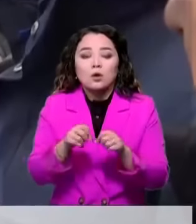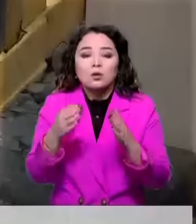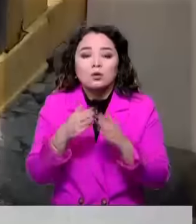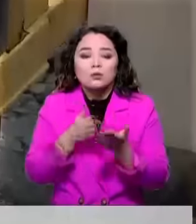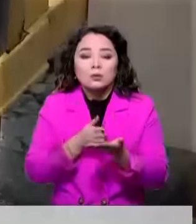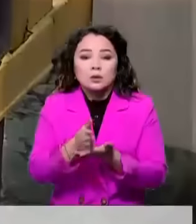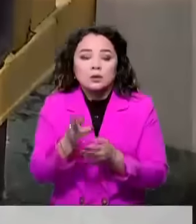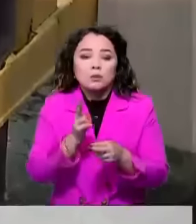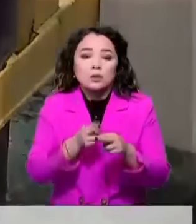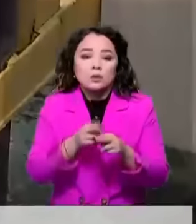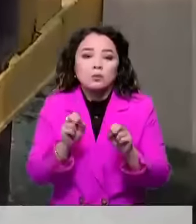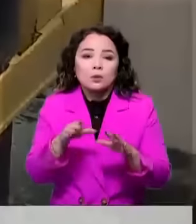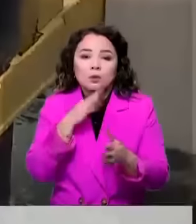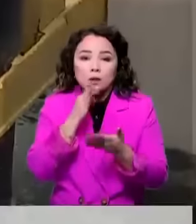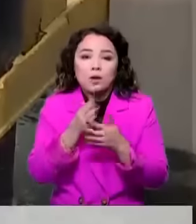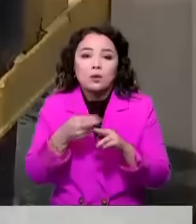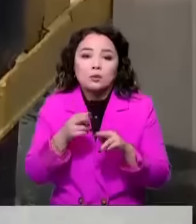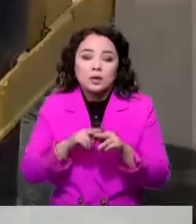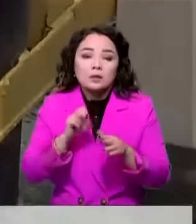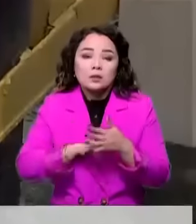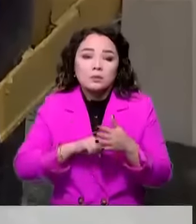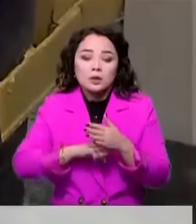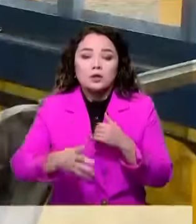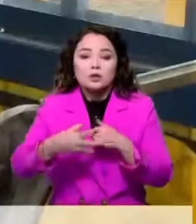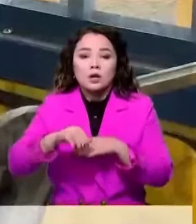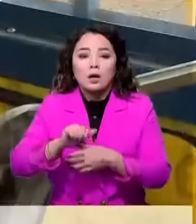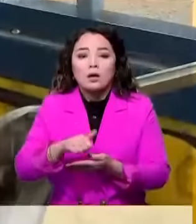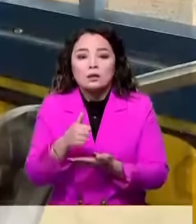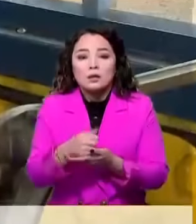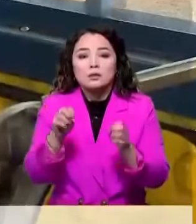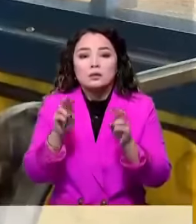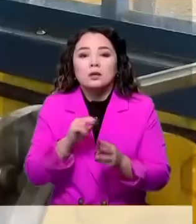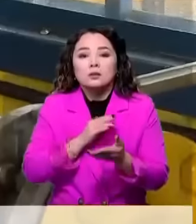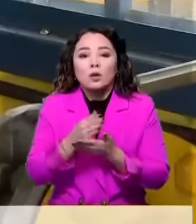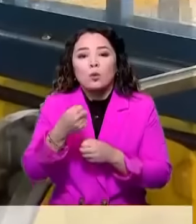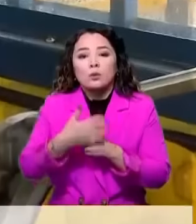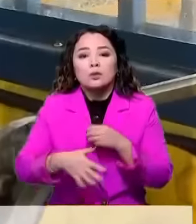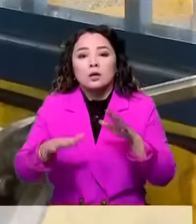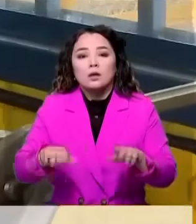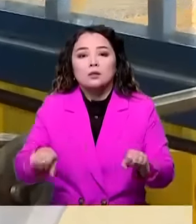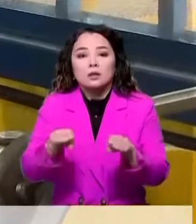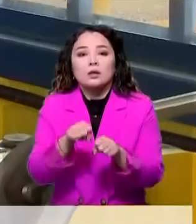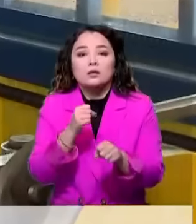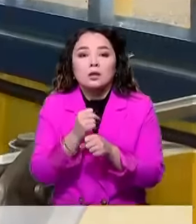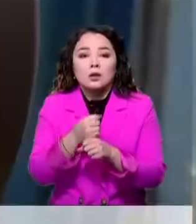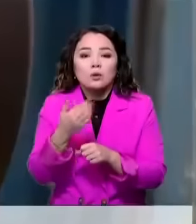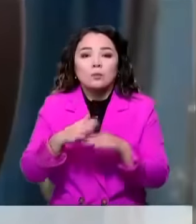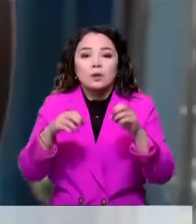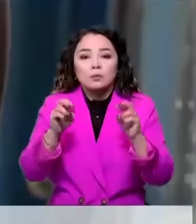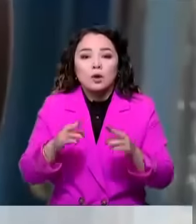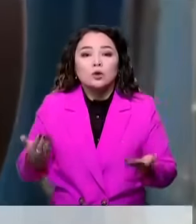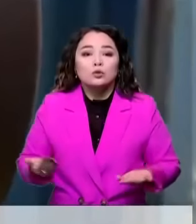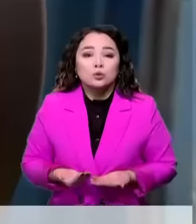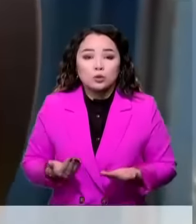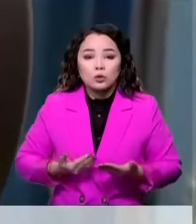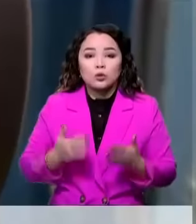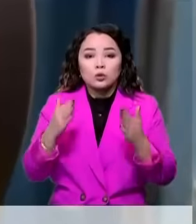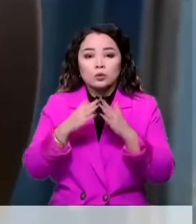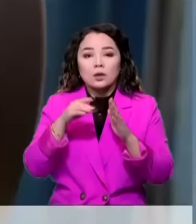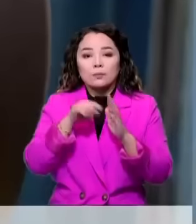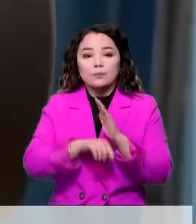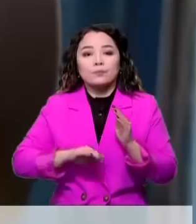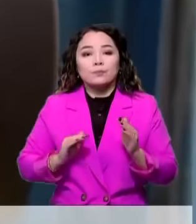жеткізуге кедергі келтіруі мүмкін. Сол себепті жергілікті әкімдікте арнайы қызмет көрсету орталығы іске қосылды. Ондағы мамандар тұрғындарға үйді